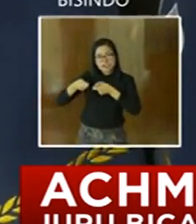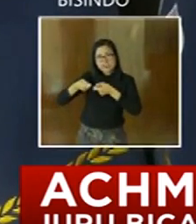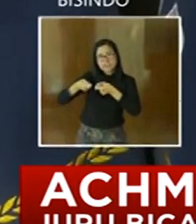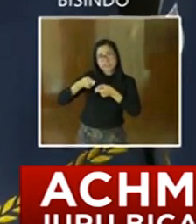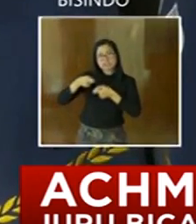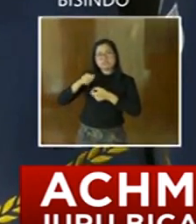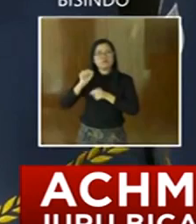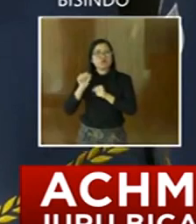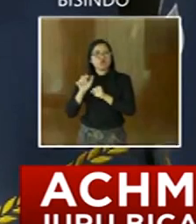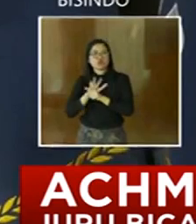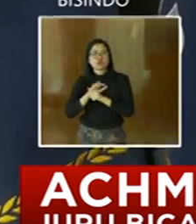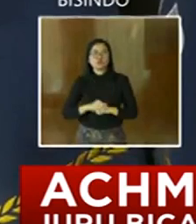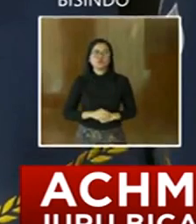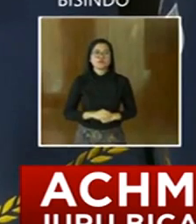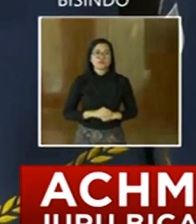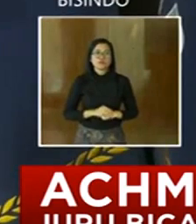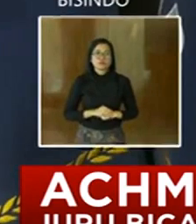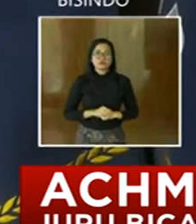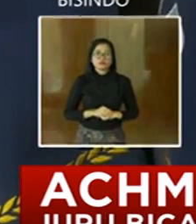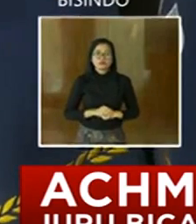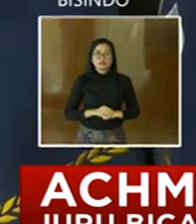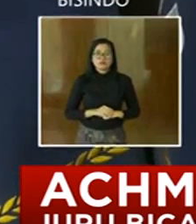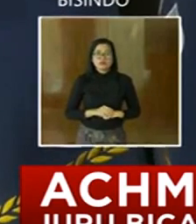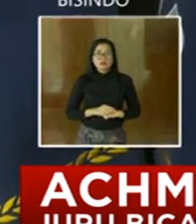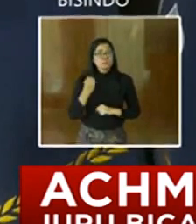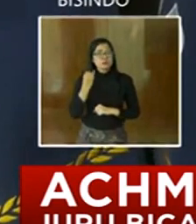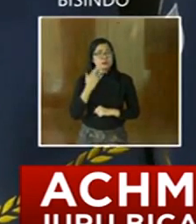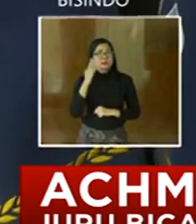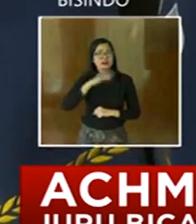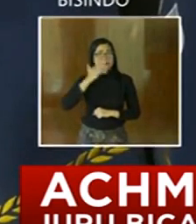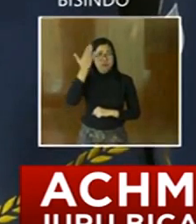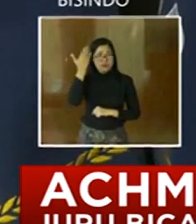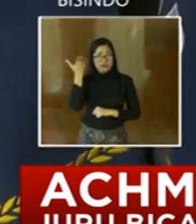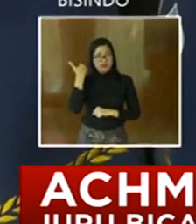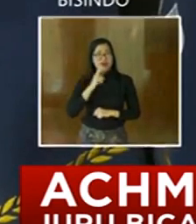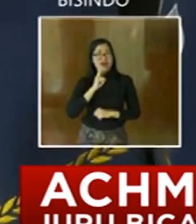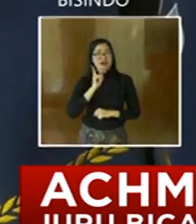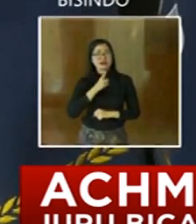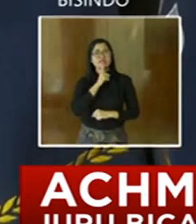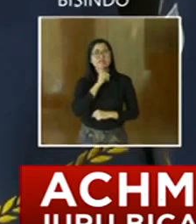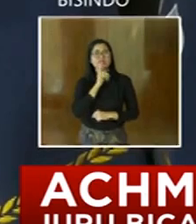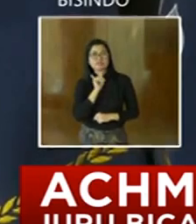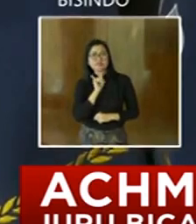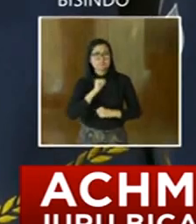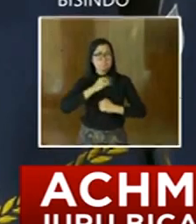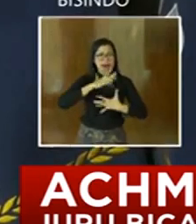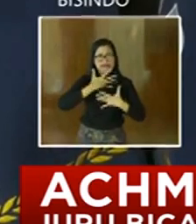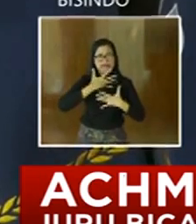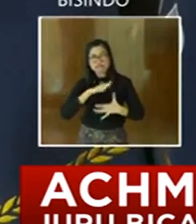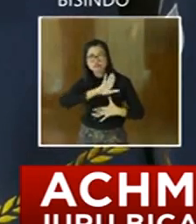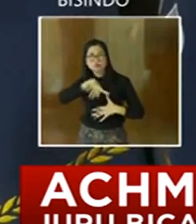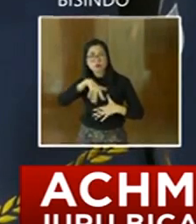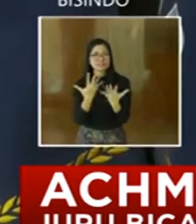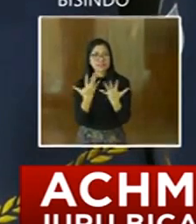ini kita tahu di beberapa hari terakhir kemarin terjadi semacam kepanikan dimana